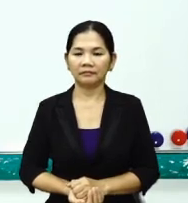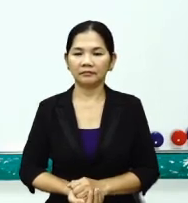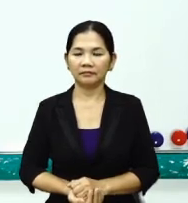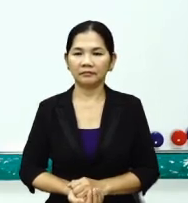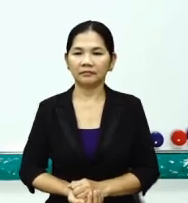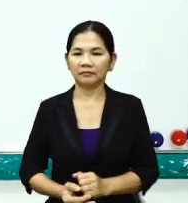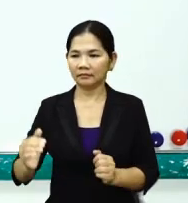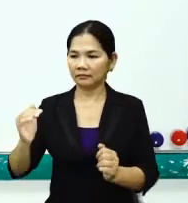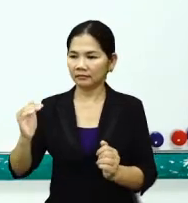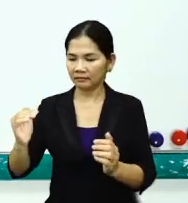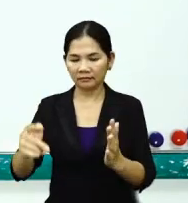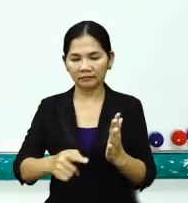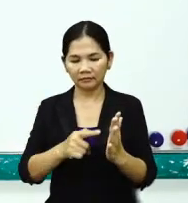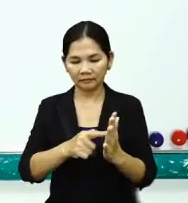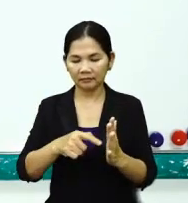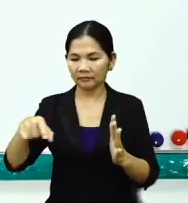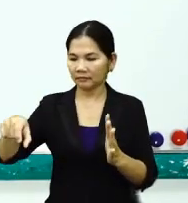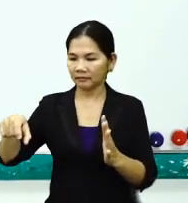sổ phí